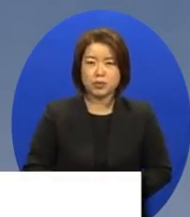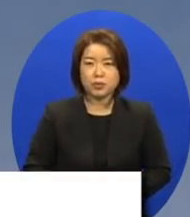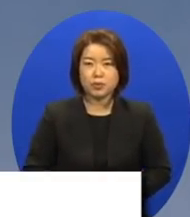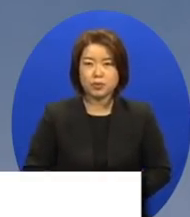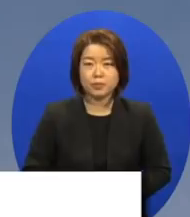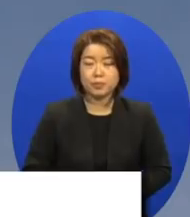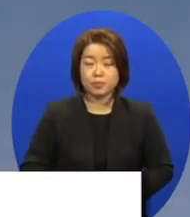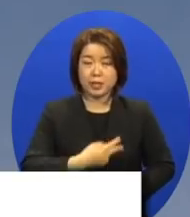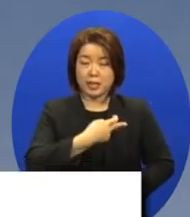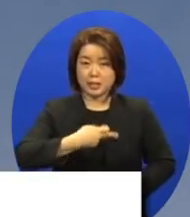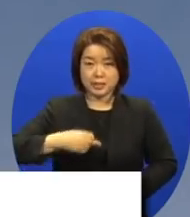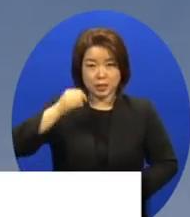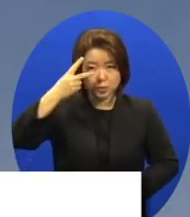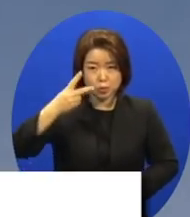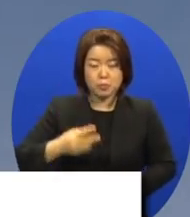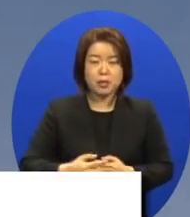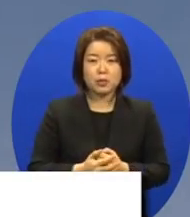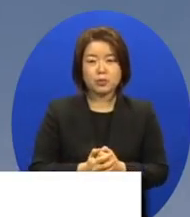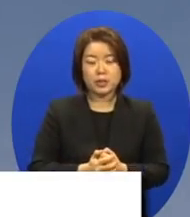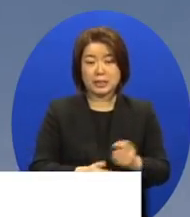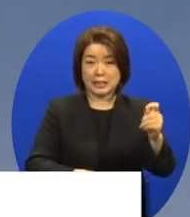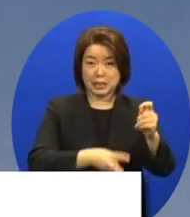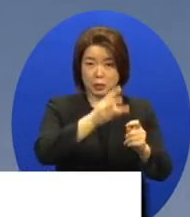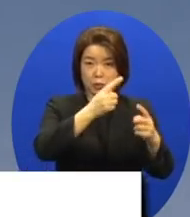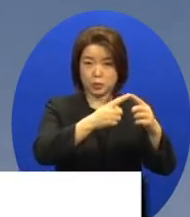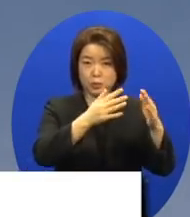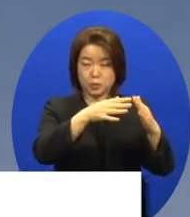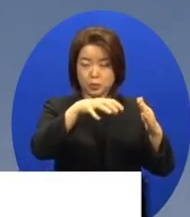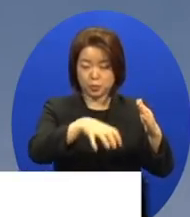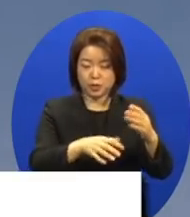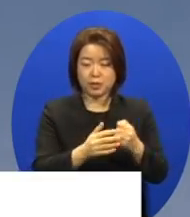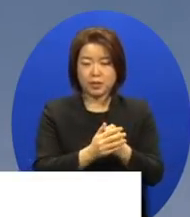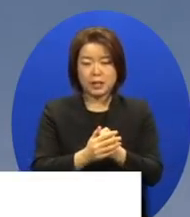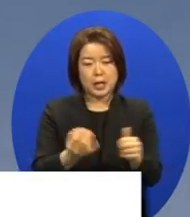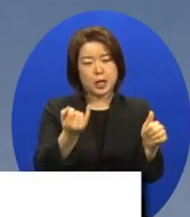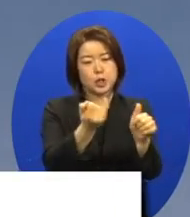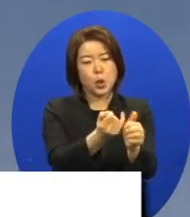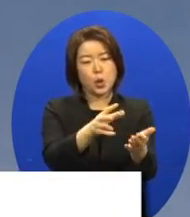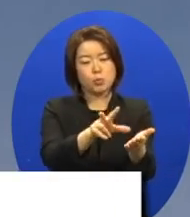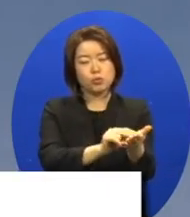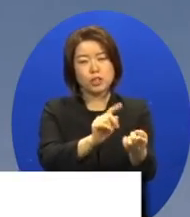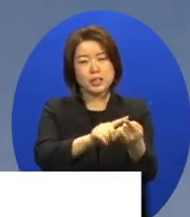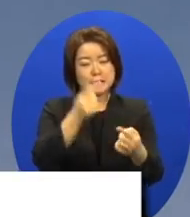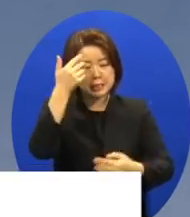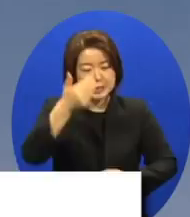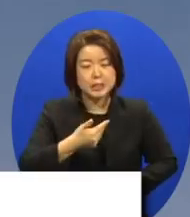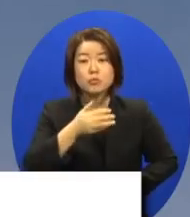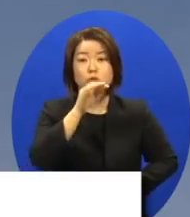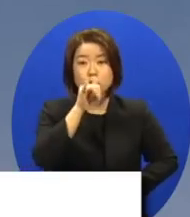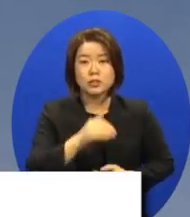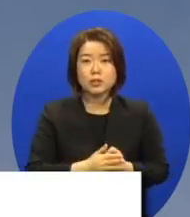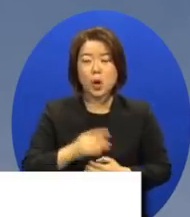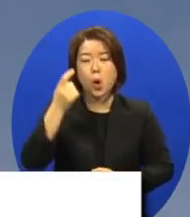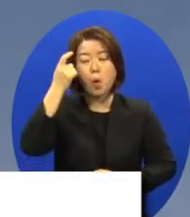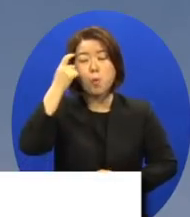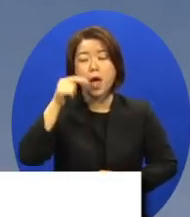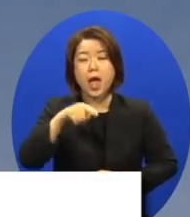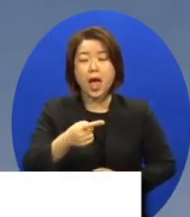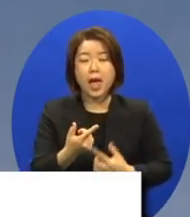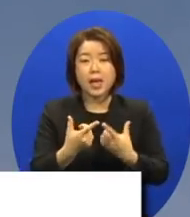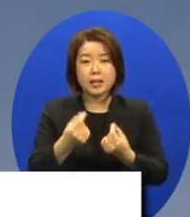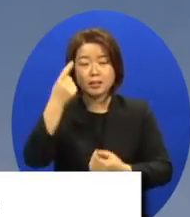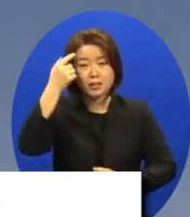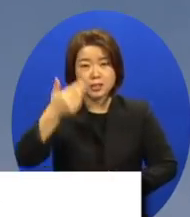사도 바울이 고린도 교인들의 결혼 문제에 대한 질문을 받았습니다 왜 그들이 그 질문을 했을